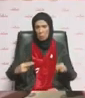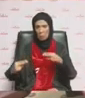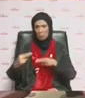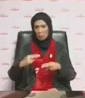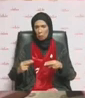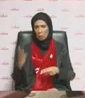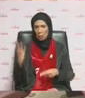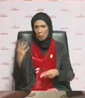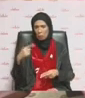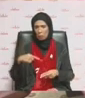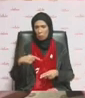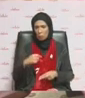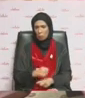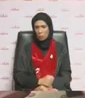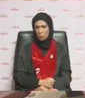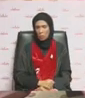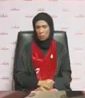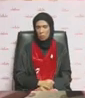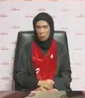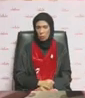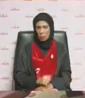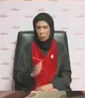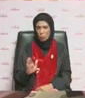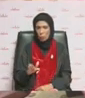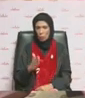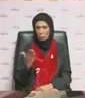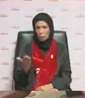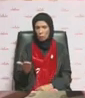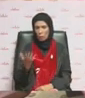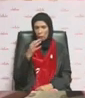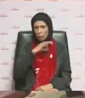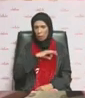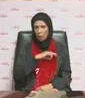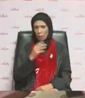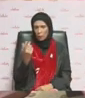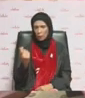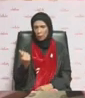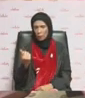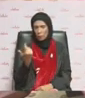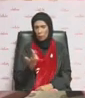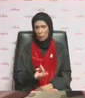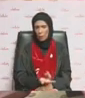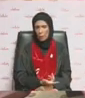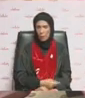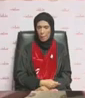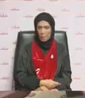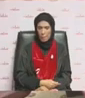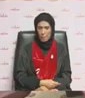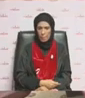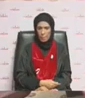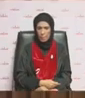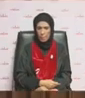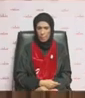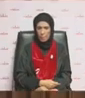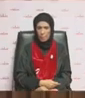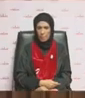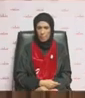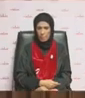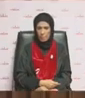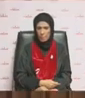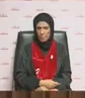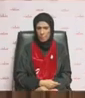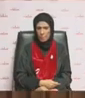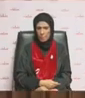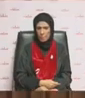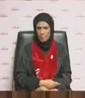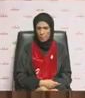دكان و6 كشكات، وين المردود فيه؟ يعني هل بنخلي الانتري حق المواطنين 10 دينار حق التذكرة حق المواطن عشان يدخل عشان نقول بنطلع